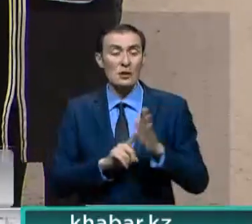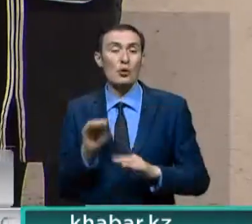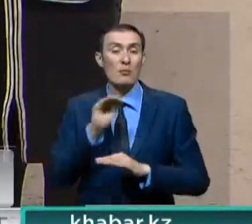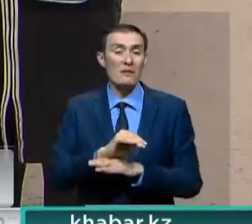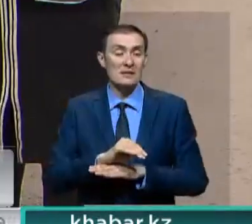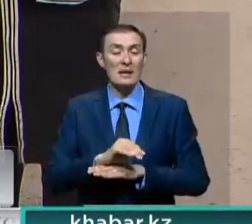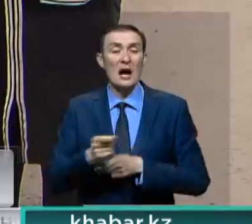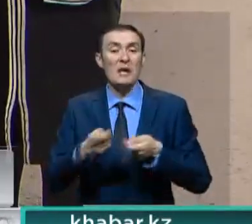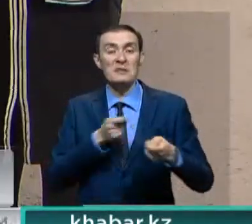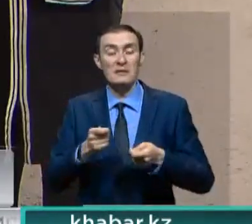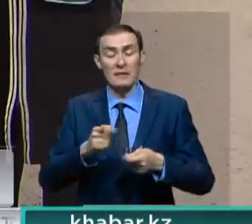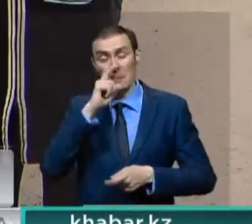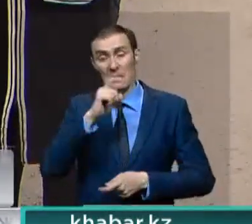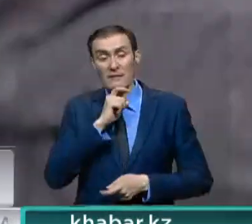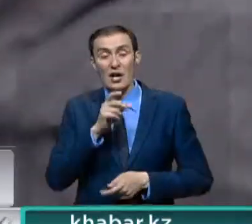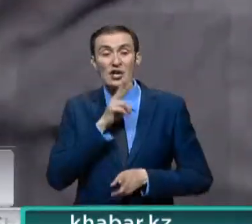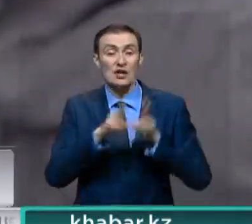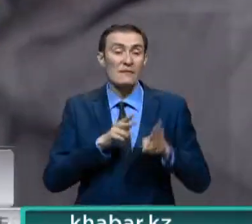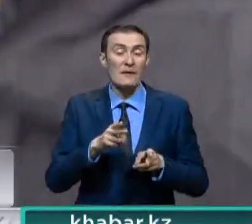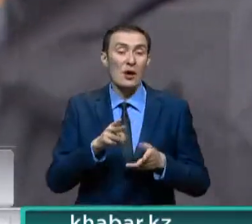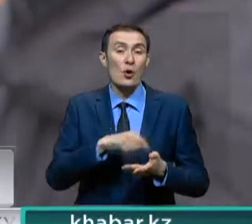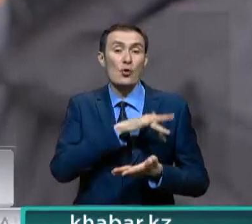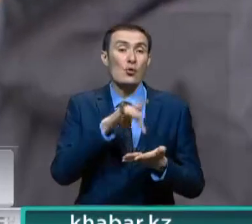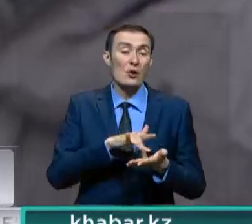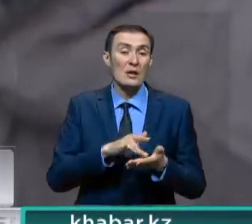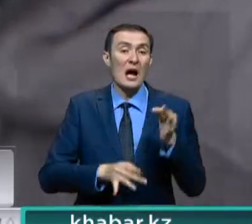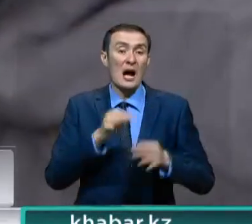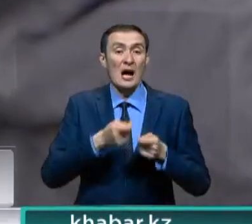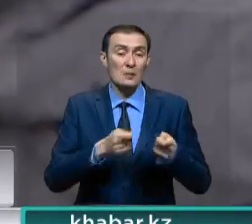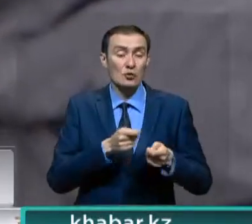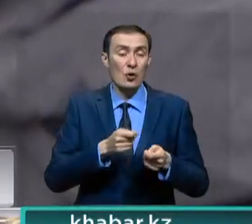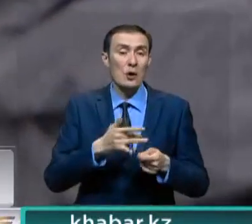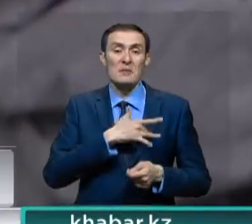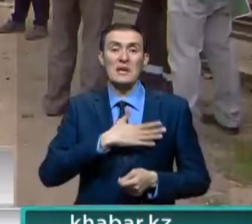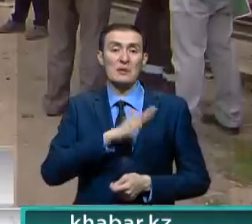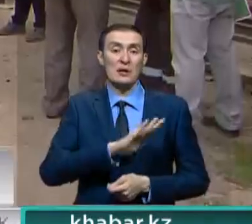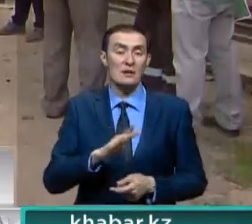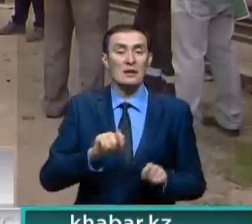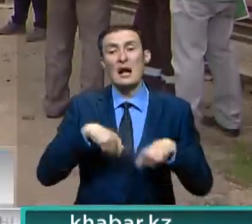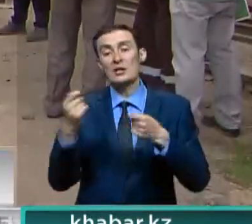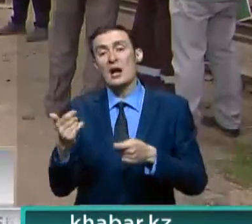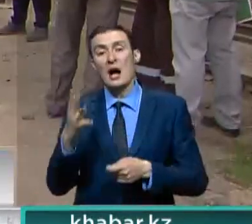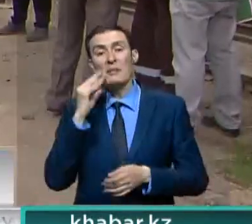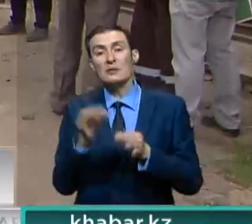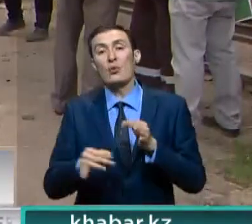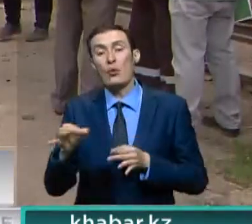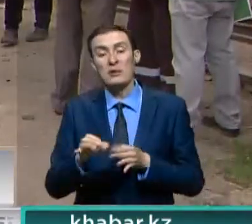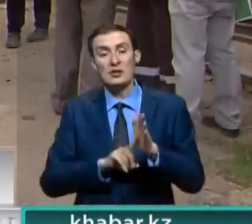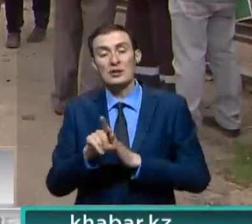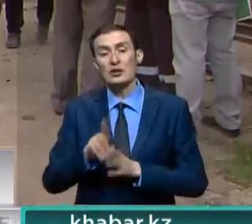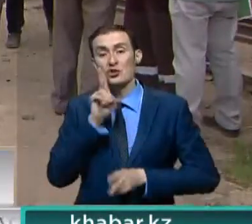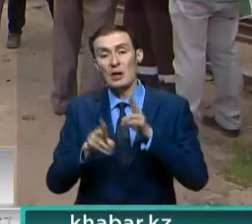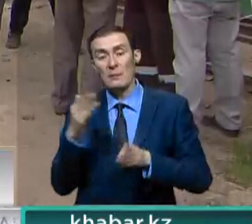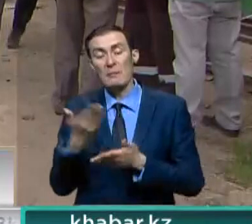административная неразбериха. Когда жители Акжара обратились в городской акимат, им сказали, что объекту город не принадлежит. Затем в акимате Карасайского района Алматинской